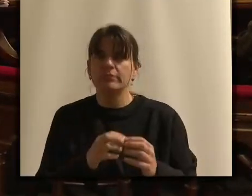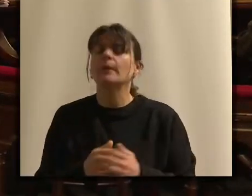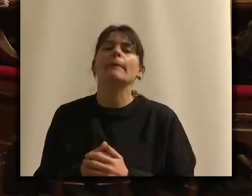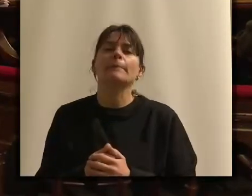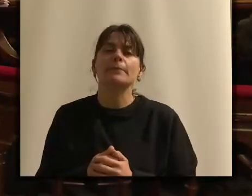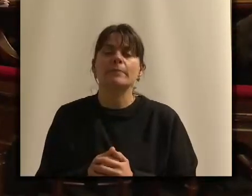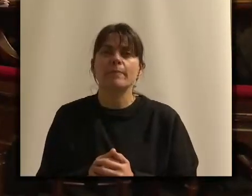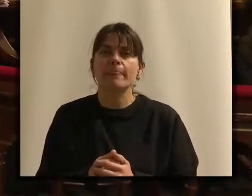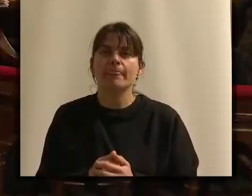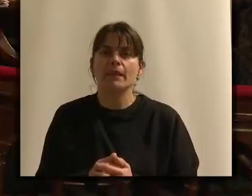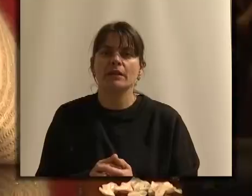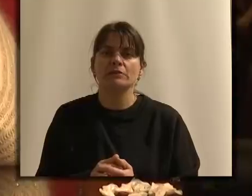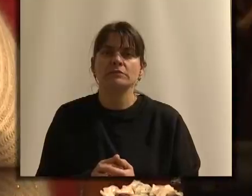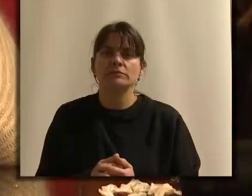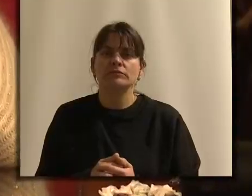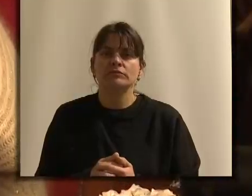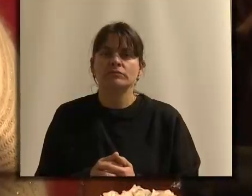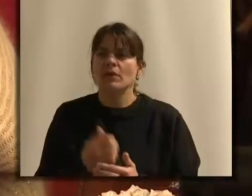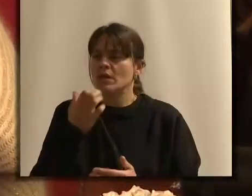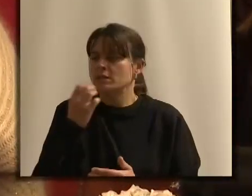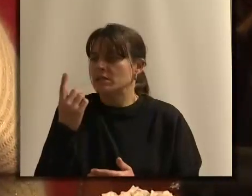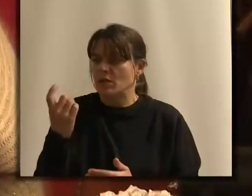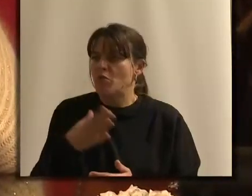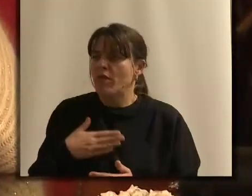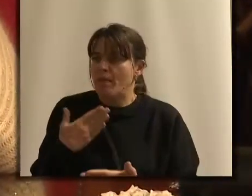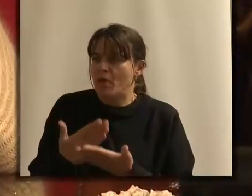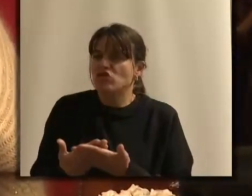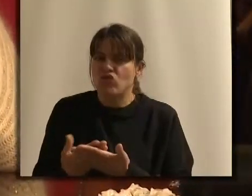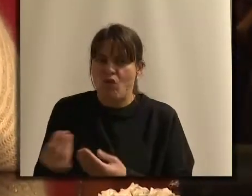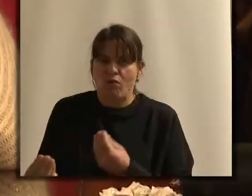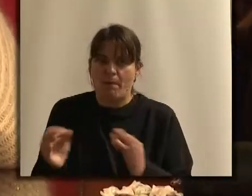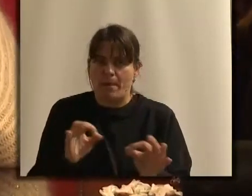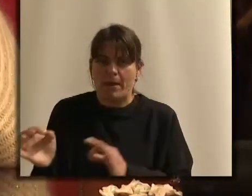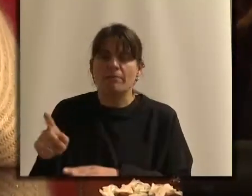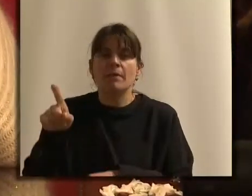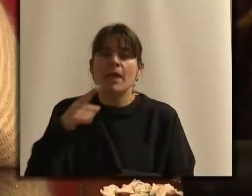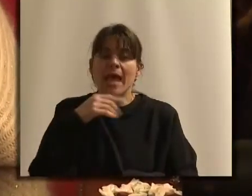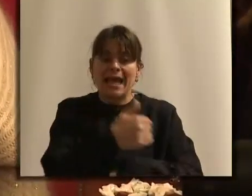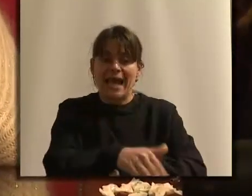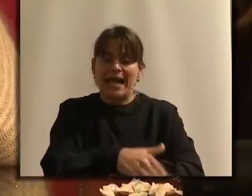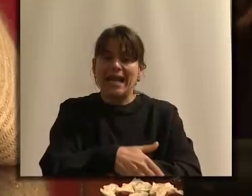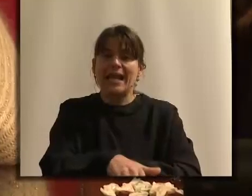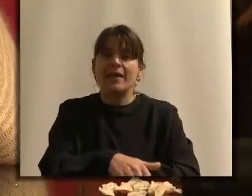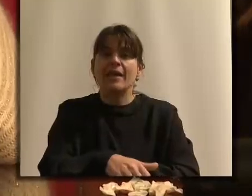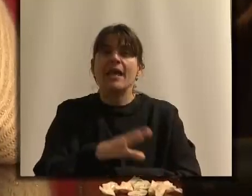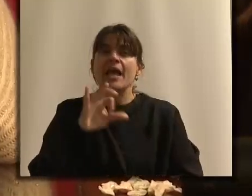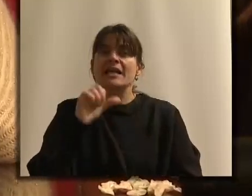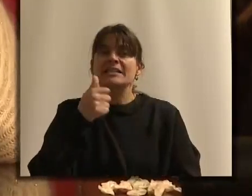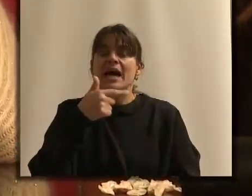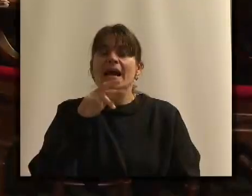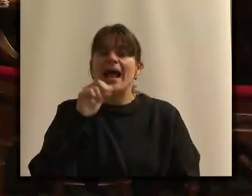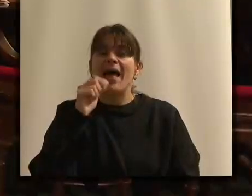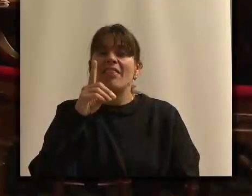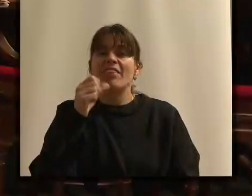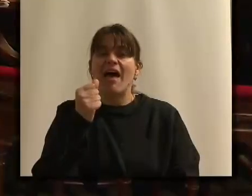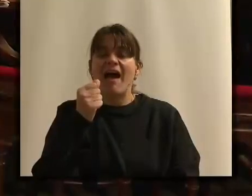Ja fem, no? Ja podem fer una moció si convé. Passem a l'altre prec, carrer Sagrada Família, senyora Balasc.